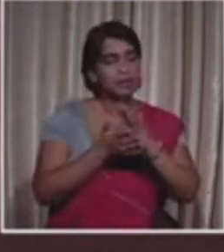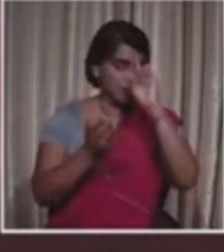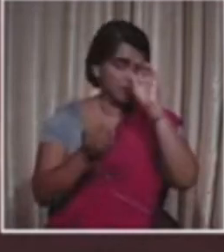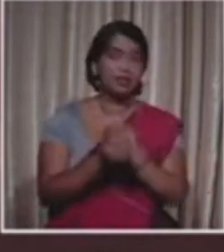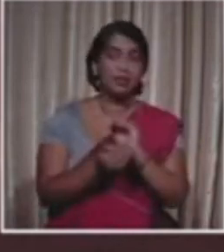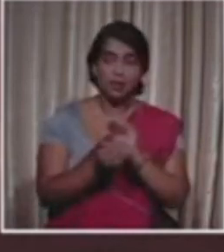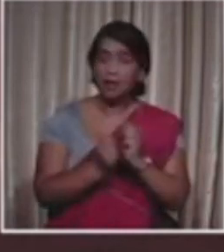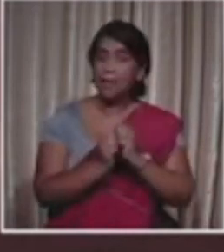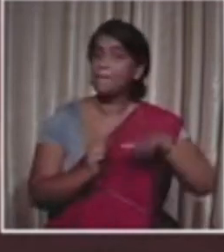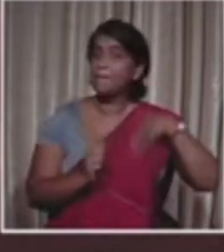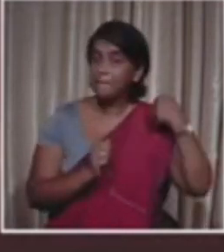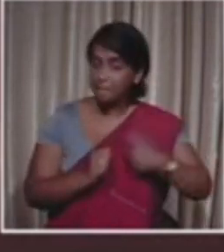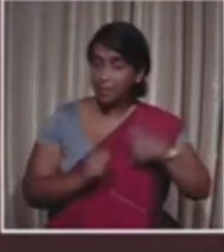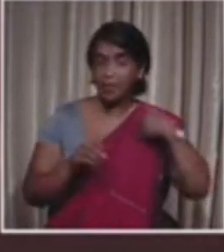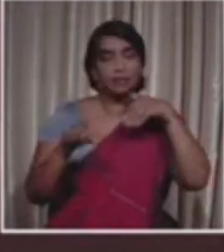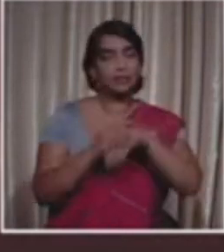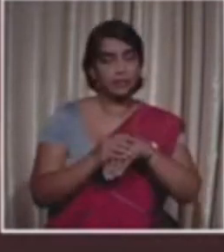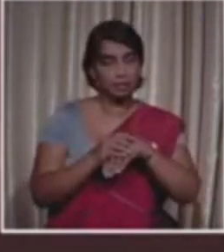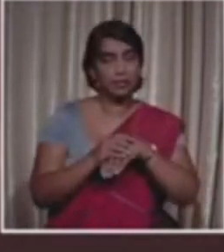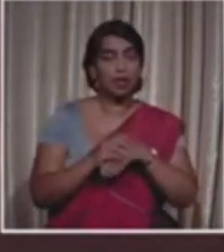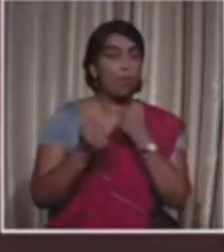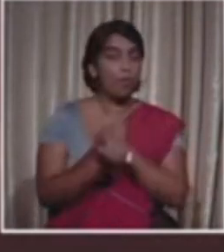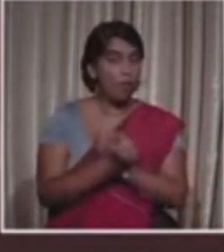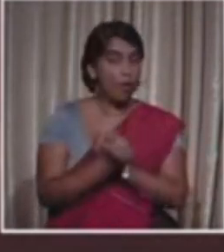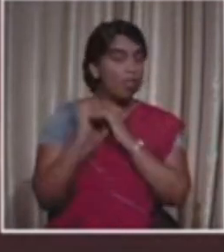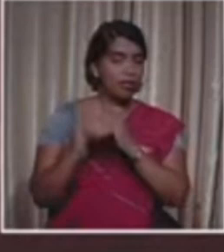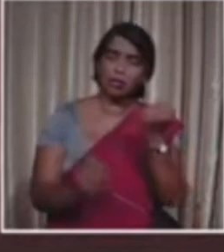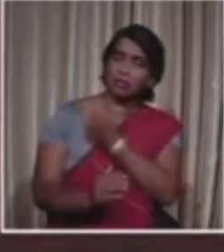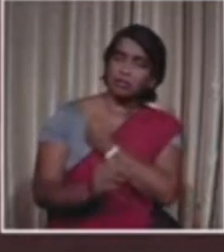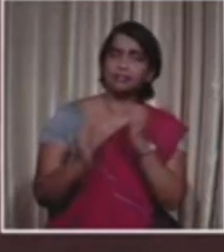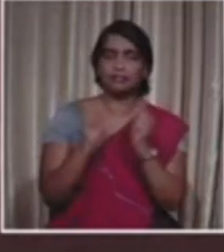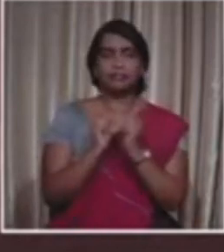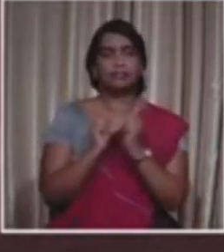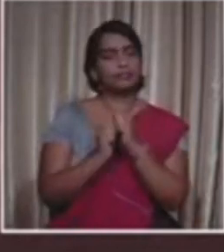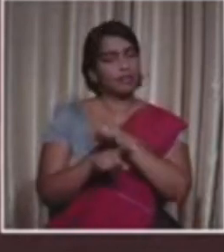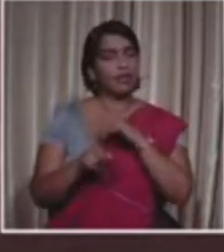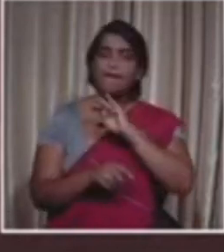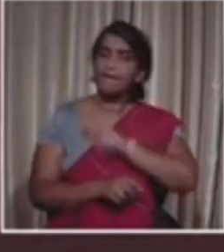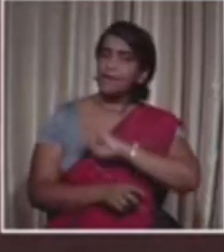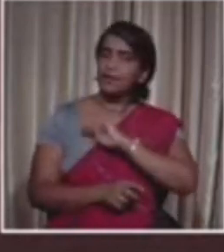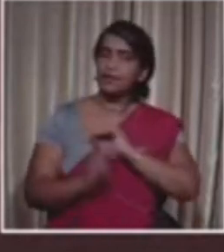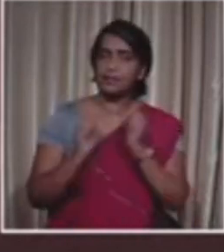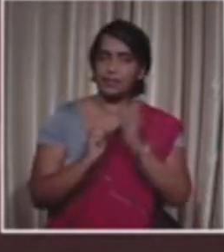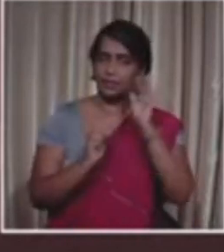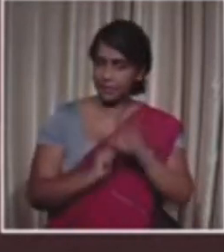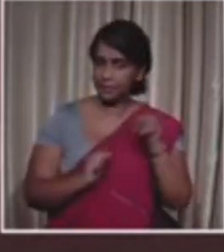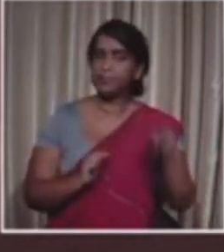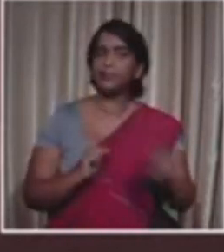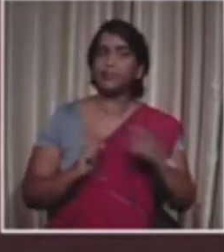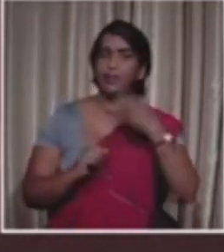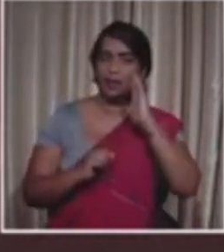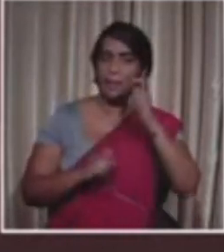සුරකීමේ ප්‍රධාන ආයතනය වන පොලිසිය ඉතාමත් කැපවීමෙන් ඒ වගේම ඉවසීමෙන් කටයුතු කළා